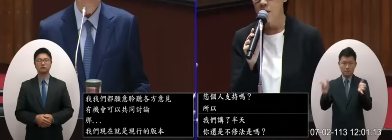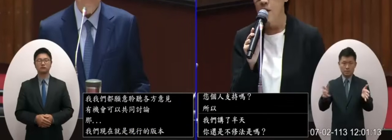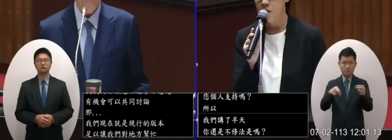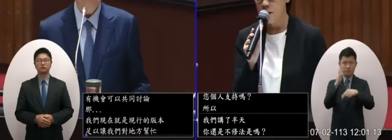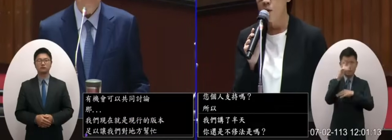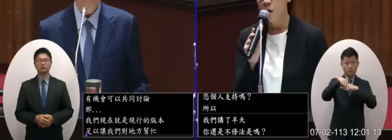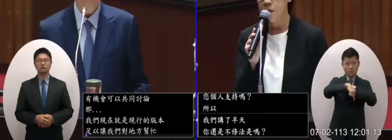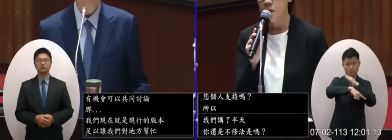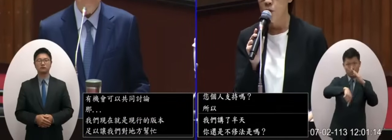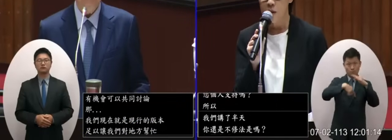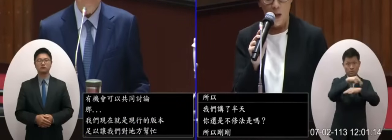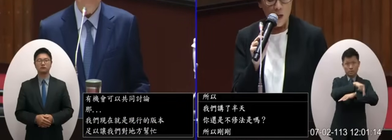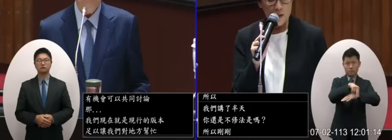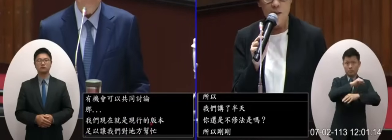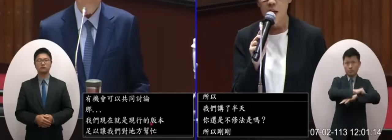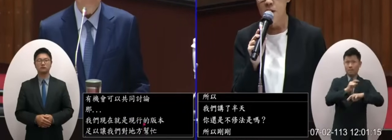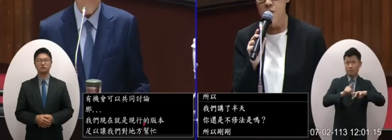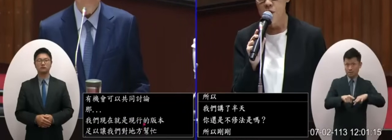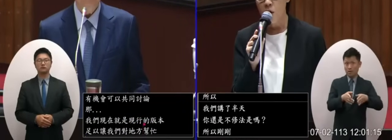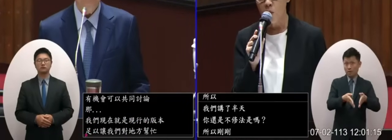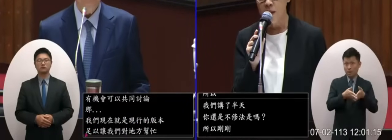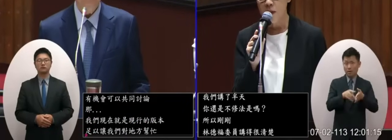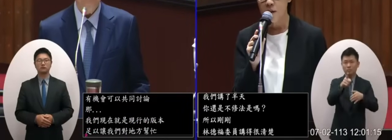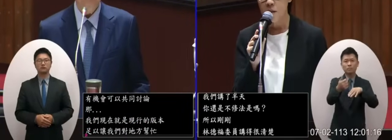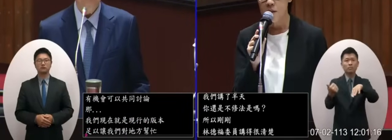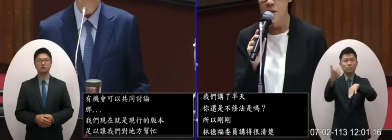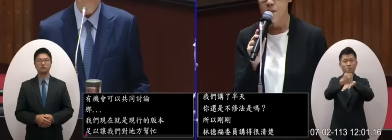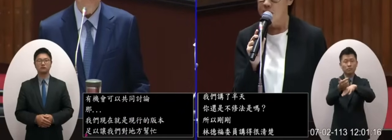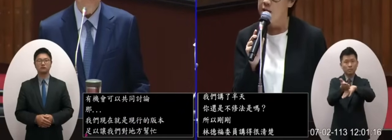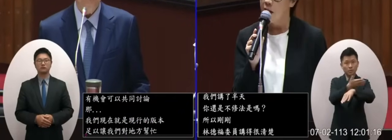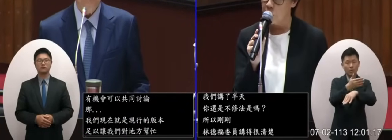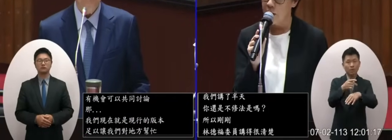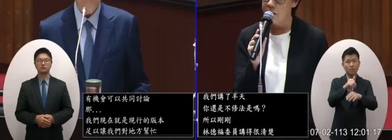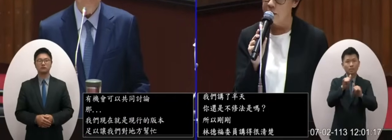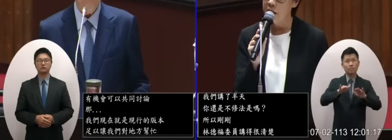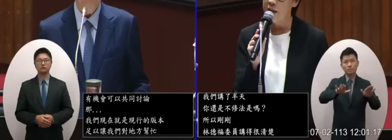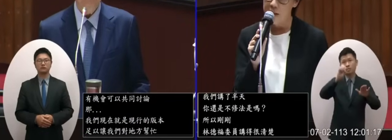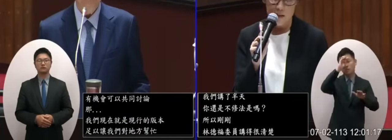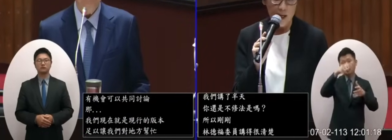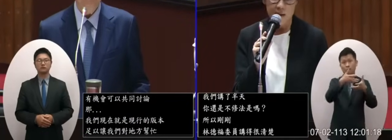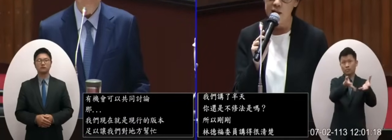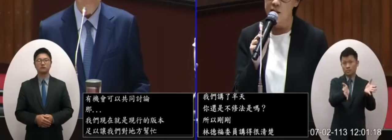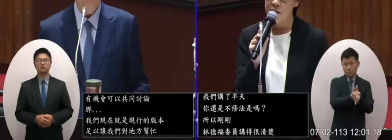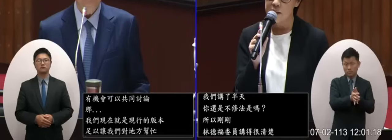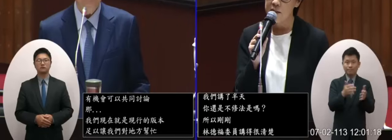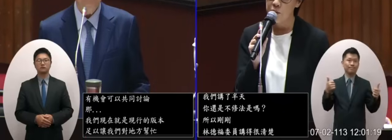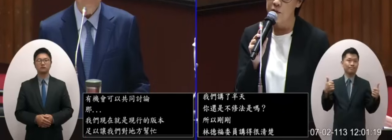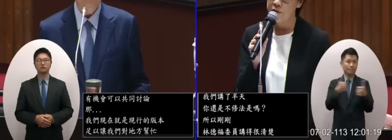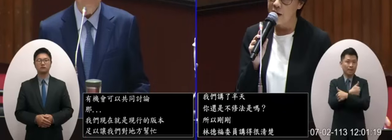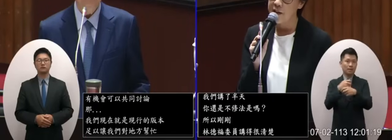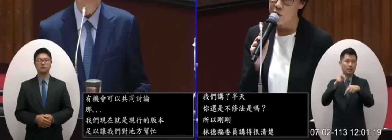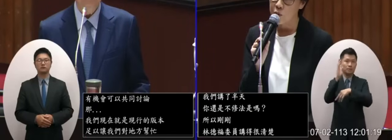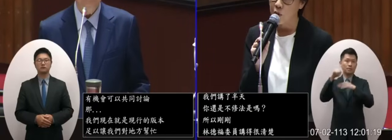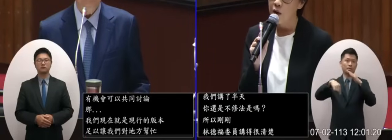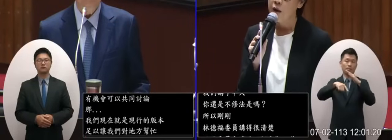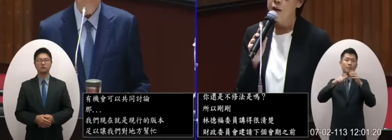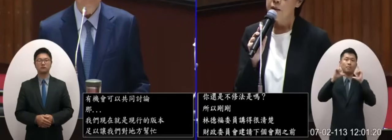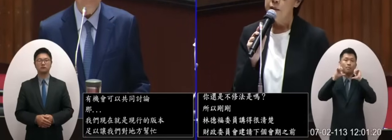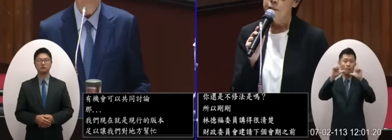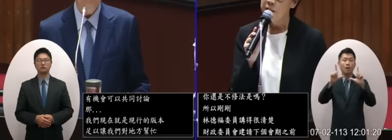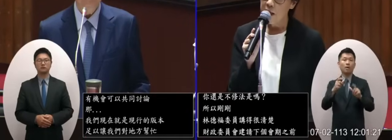政院的立场到今天为止，因为您上任之后，我们看到的是民进党团代替了行政院发言